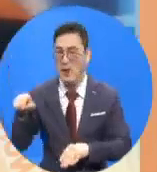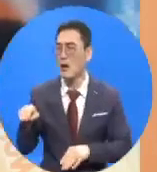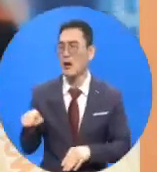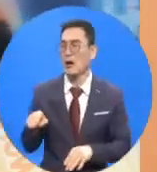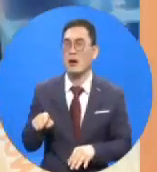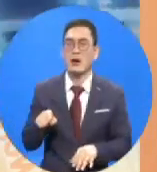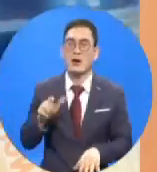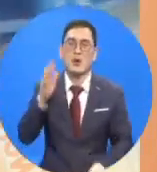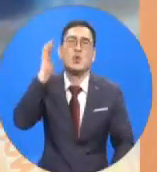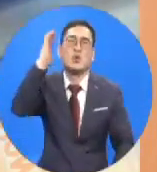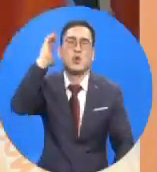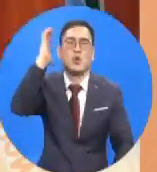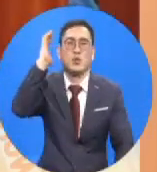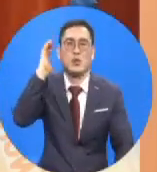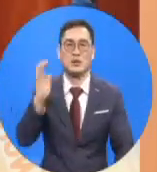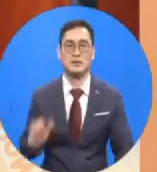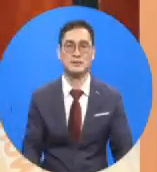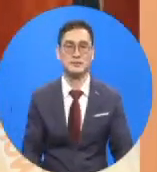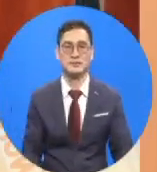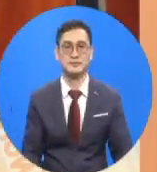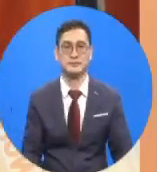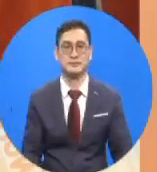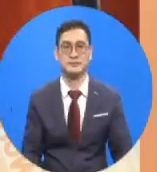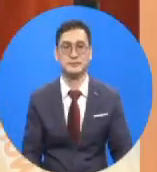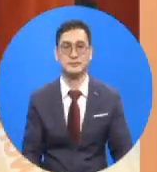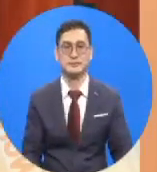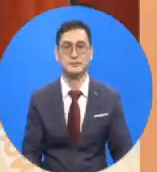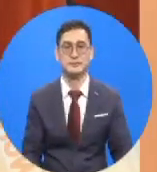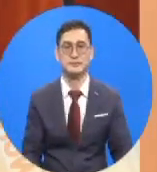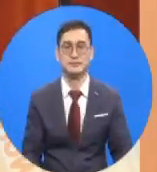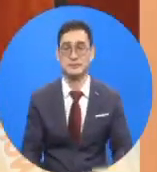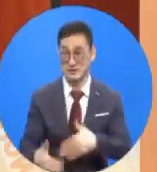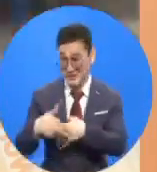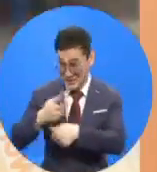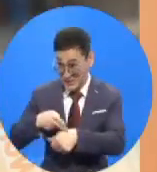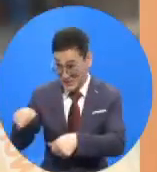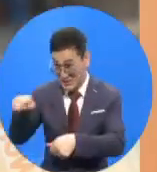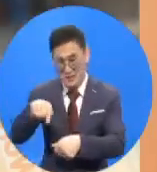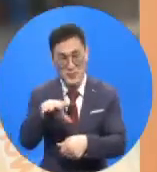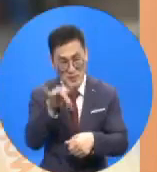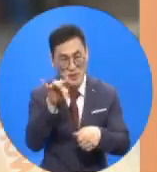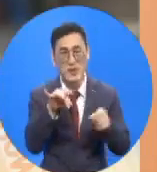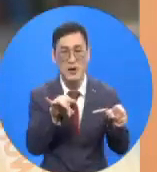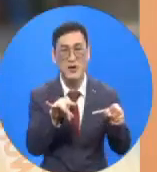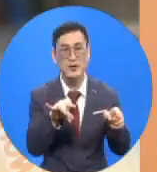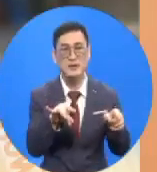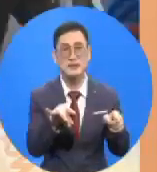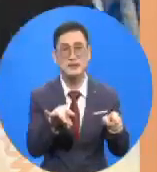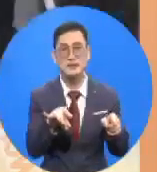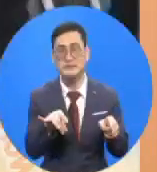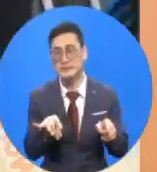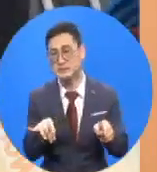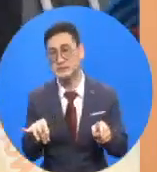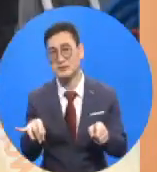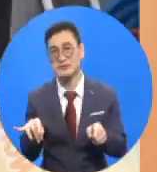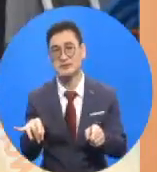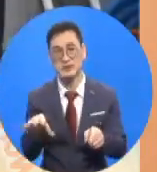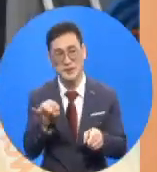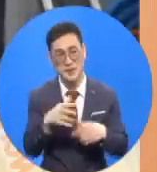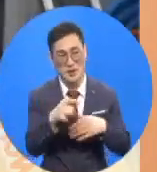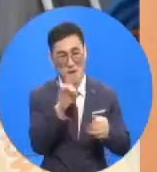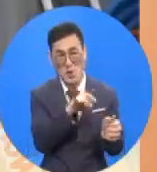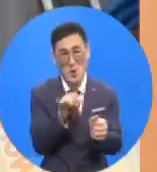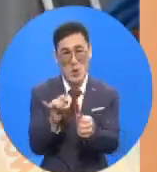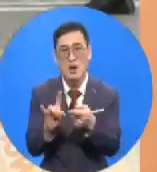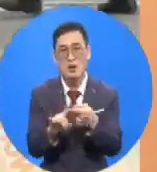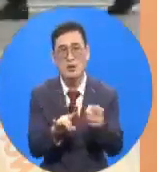의협이 나 또 의사 분들께서 좀더 국민들 생각해서 일단 이런 의료 체계가 무너지는 것 만큼은 좀 나가야 되는